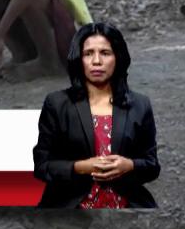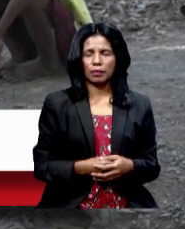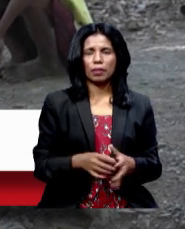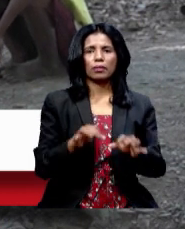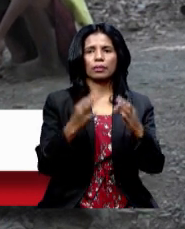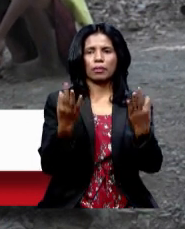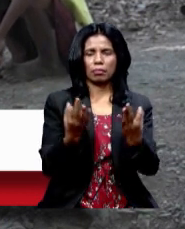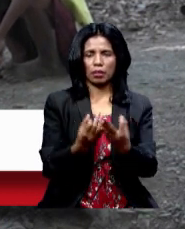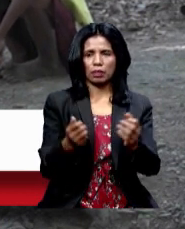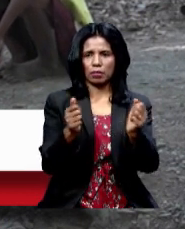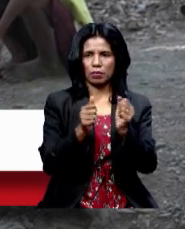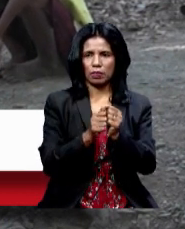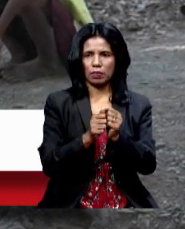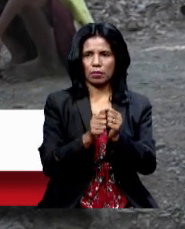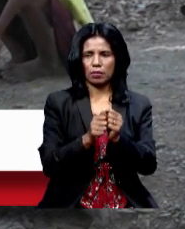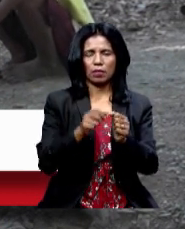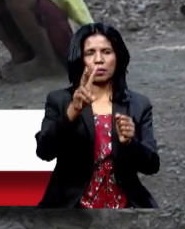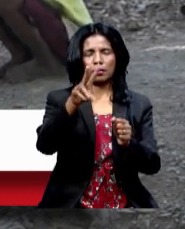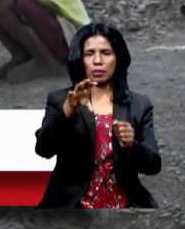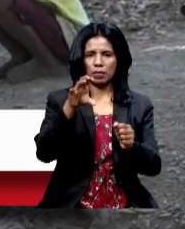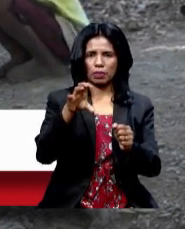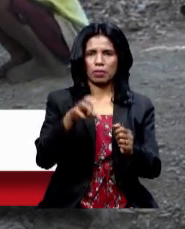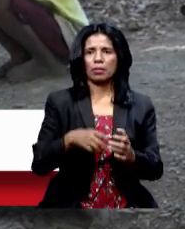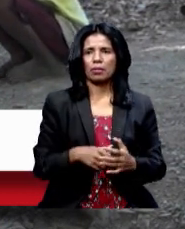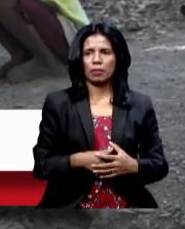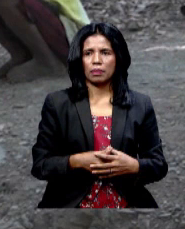Umakain duar stresi.